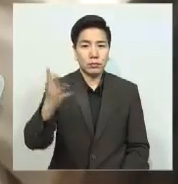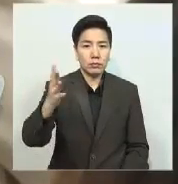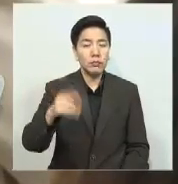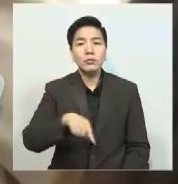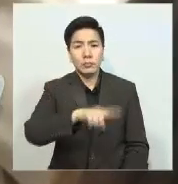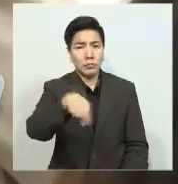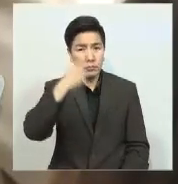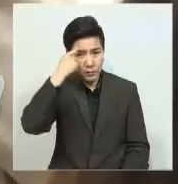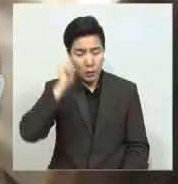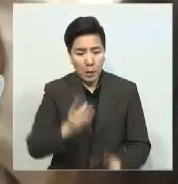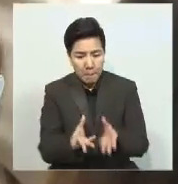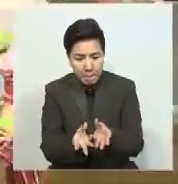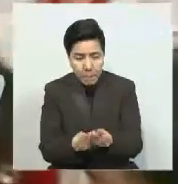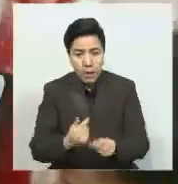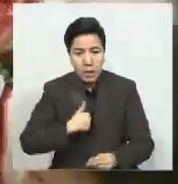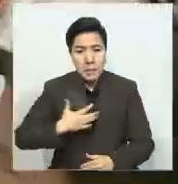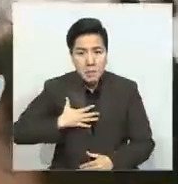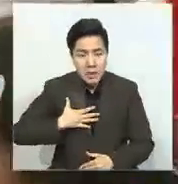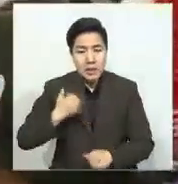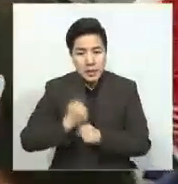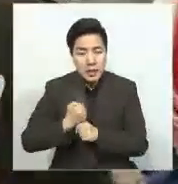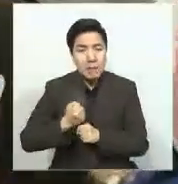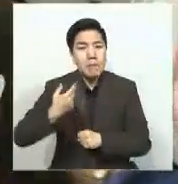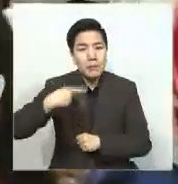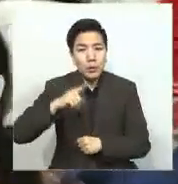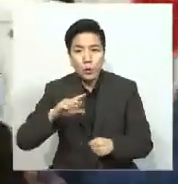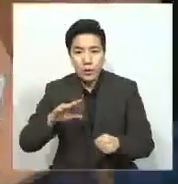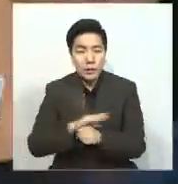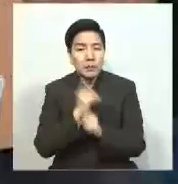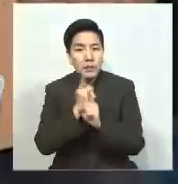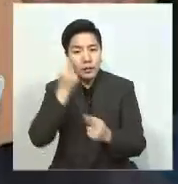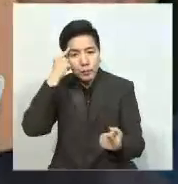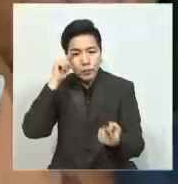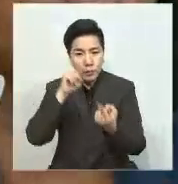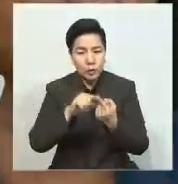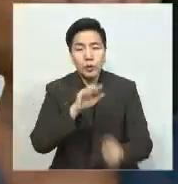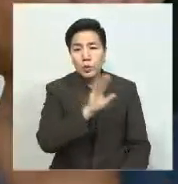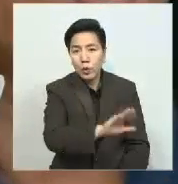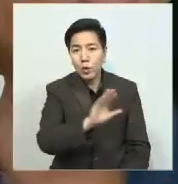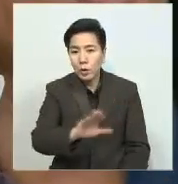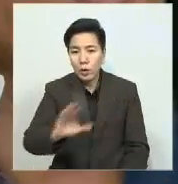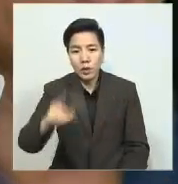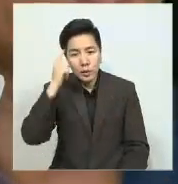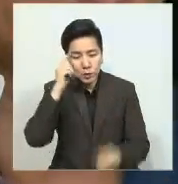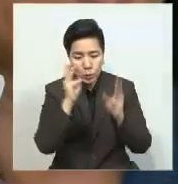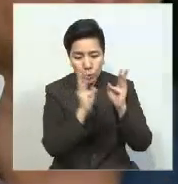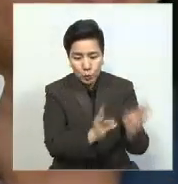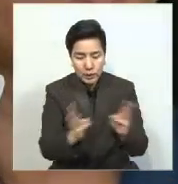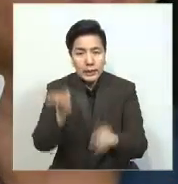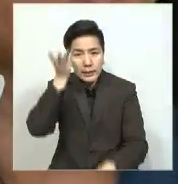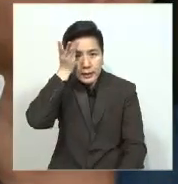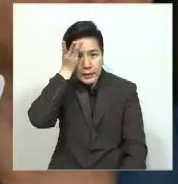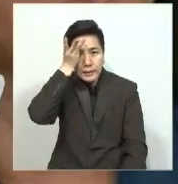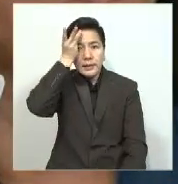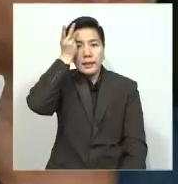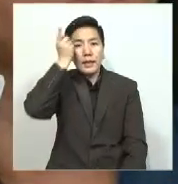ขอให้ทุกคนใช้ที่ดินทุกส่วนให้เกิดประโยชน์สูงสุดและตรงตามวัตถุประสงค์ของพื้นที่ใช้กลไกวิธีคิดที่ถู